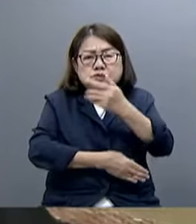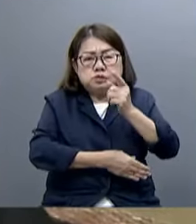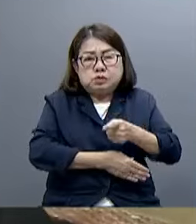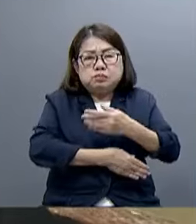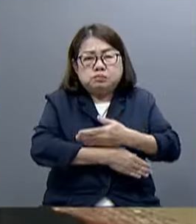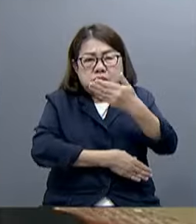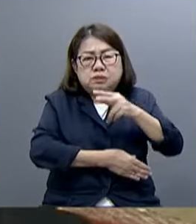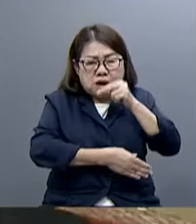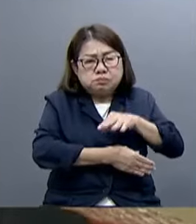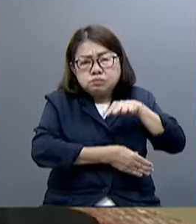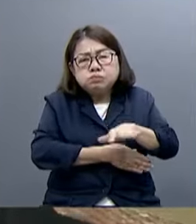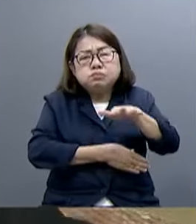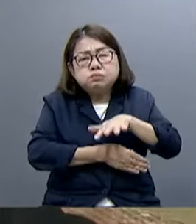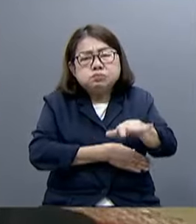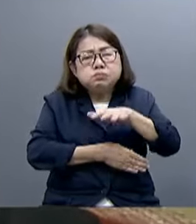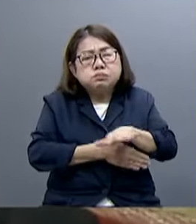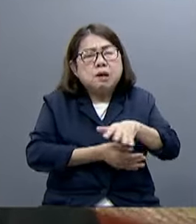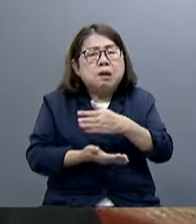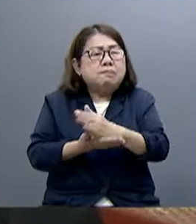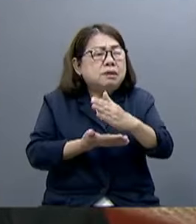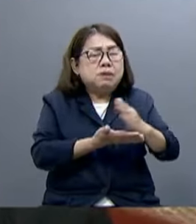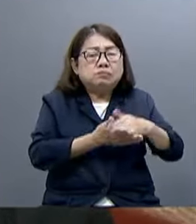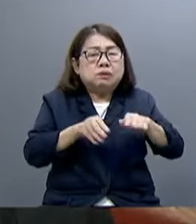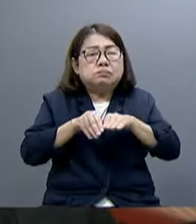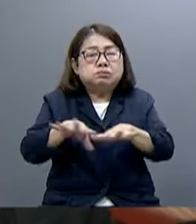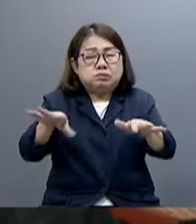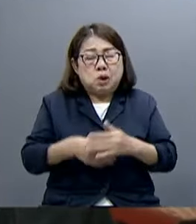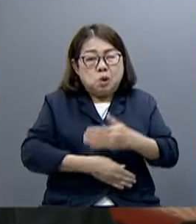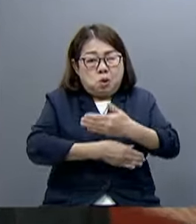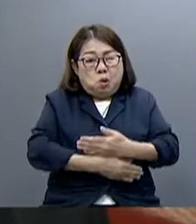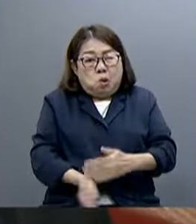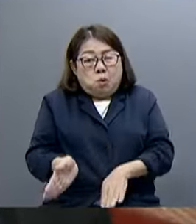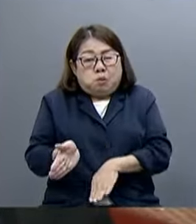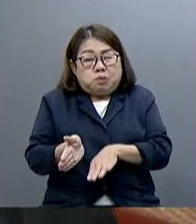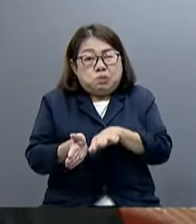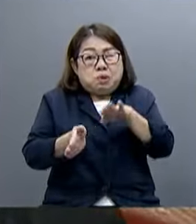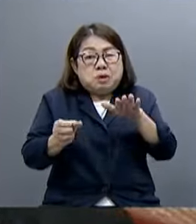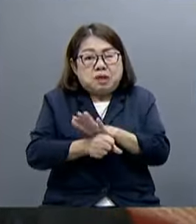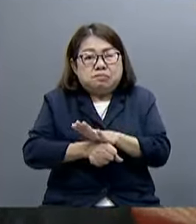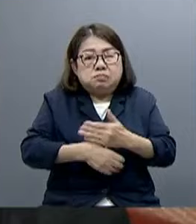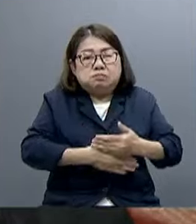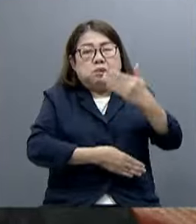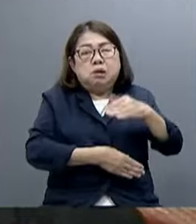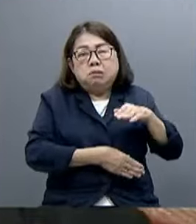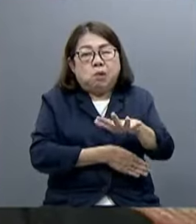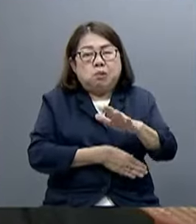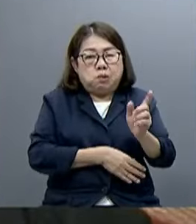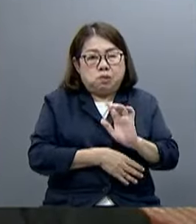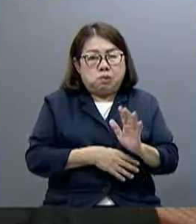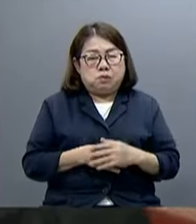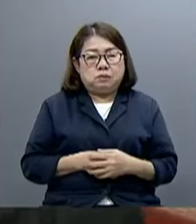แบบระบายออกไปเข้าทุ่งบ้างค่ะไม่ใช่แบบกักไว้จนถึงที่สุดแล้วค่อยเปลี่ยนอะไรเงี้ยค่ะถึงแบบถึงจ